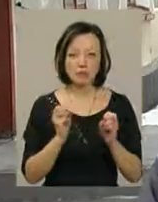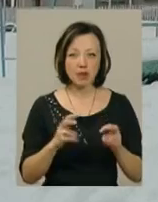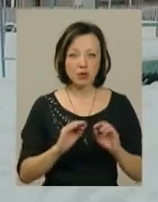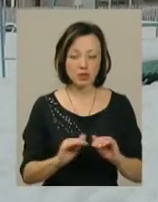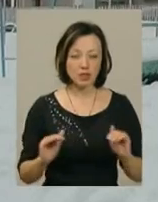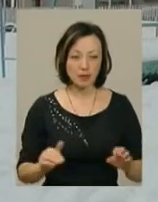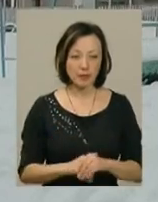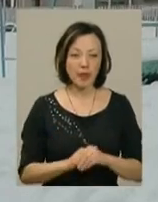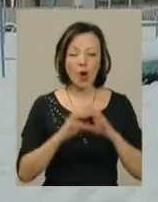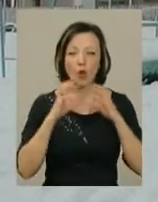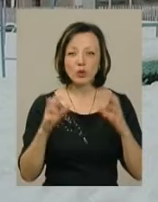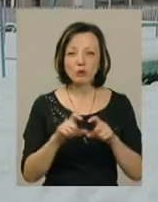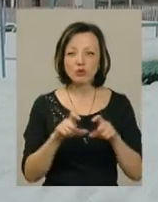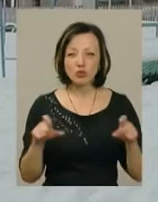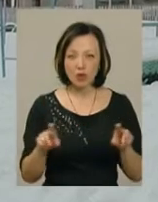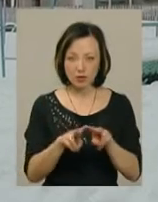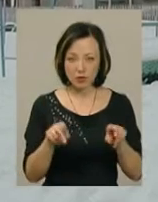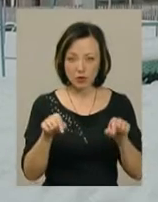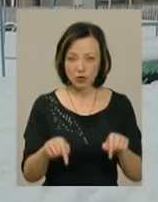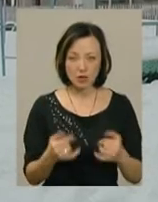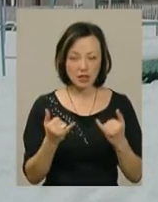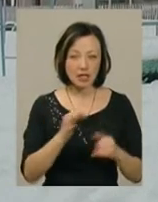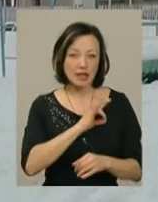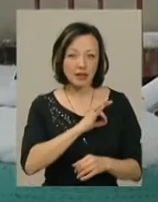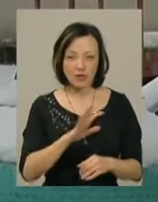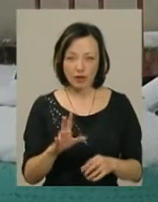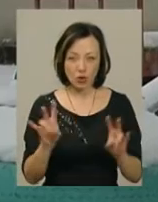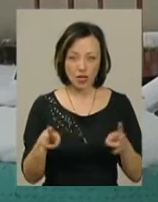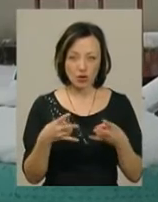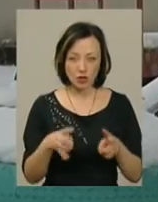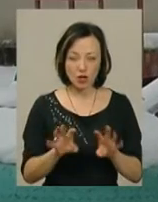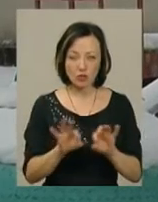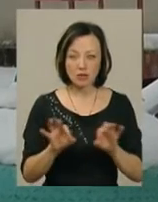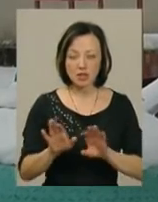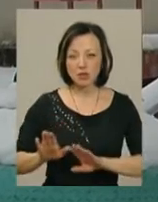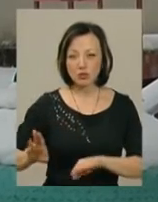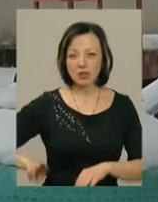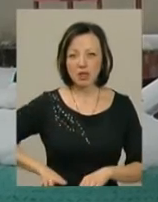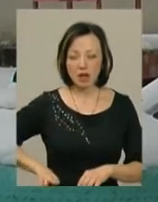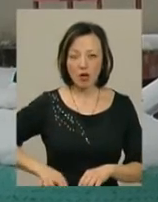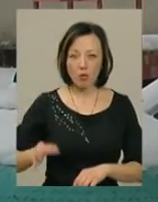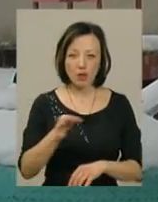дітей. Утримувати школи, подібні до Мокрецької, нині невигідно та недоцільно, розповідає заступник